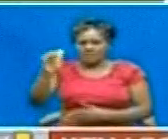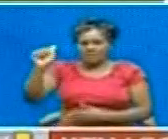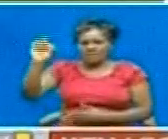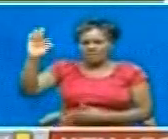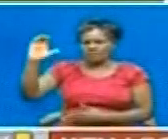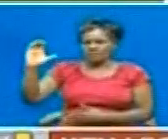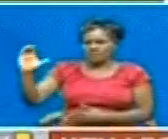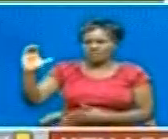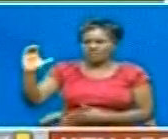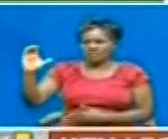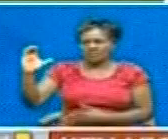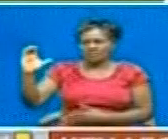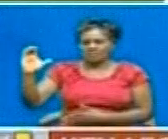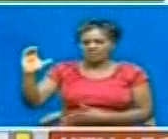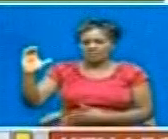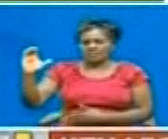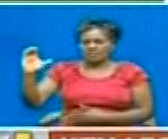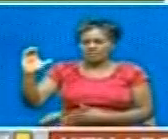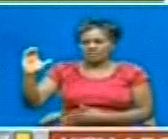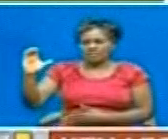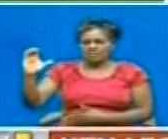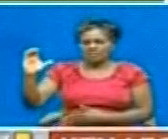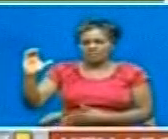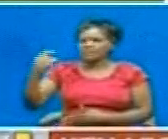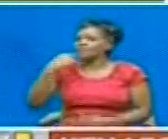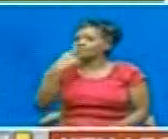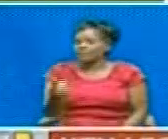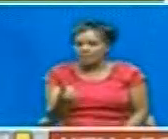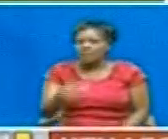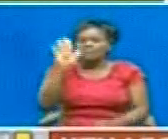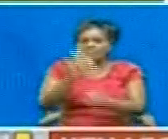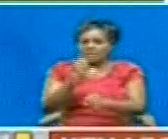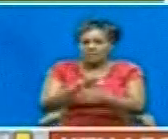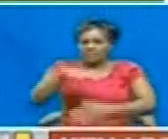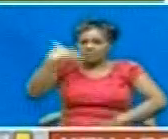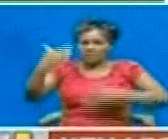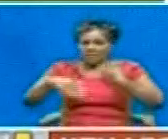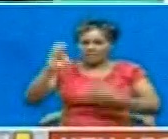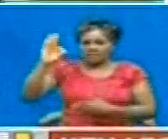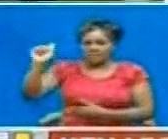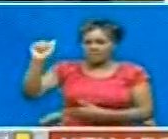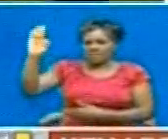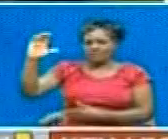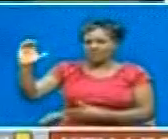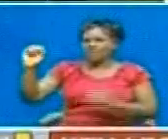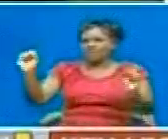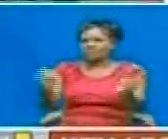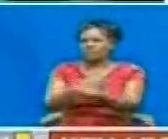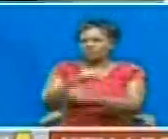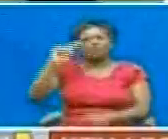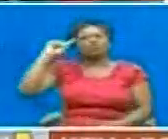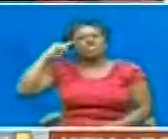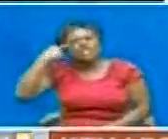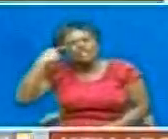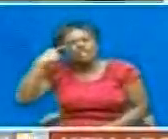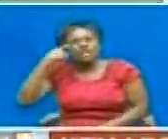Leopards, kocha wa zamani wa Gor Mahia, alikuwa anasema wachezaji wengi pale katika timu ya AFC Leopards hawawezi kufikiria na kucheza